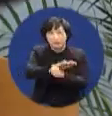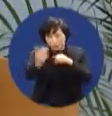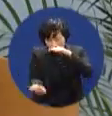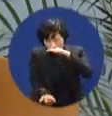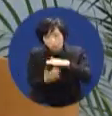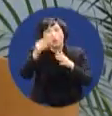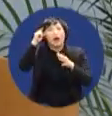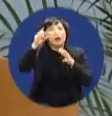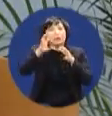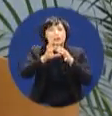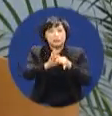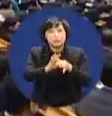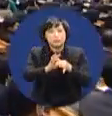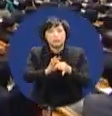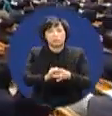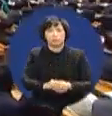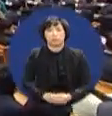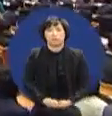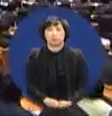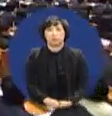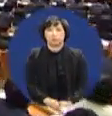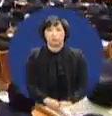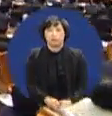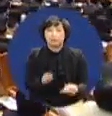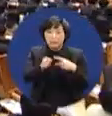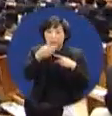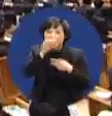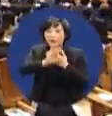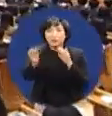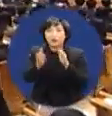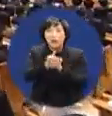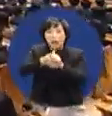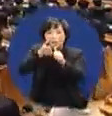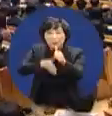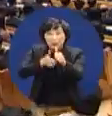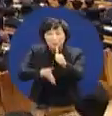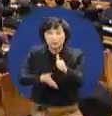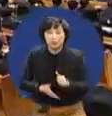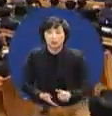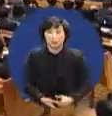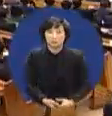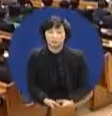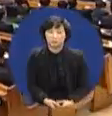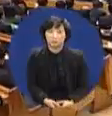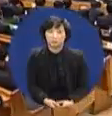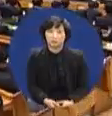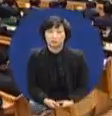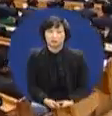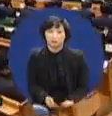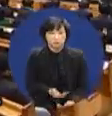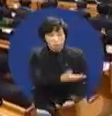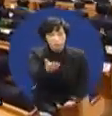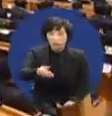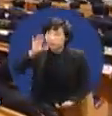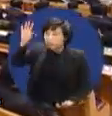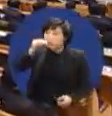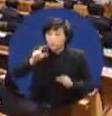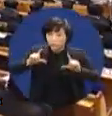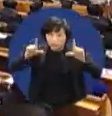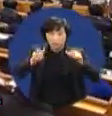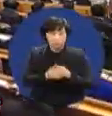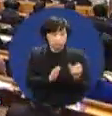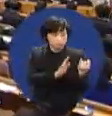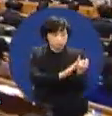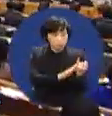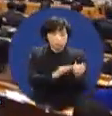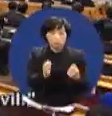극치요 관심의 극치라 이 말입니다. 이해가 되면 아멘 합시다. 5절에 너희가 이것을 먹는 날에는